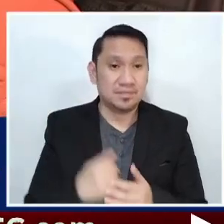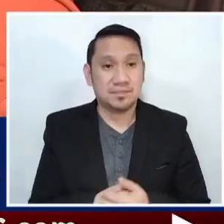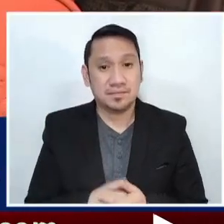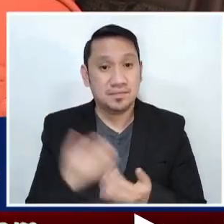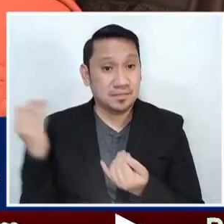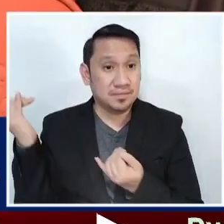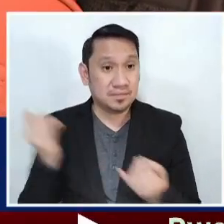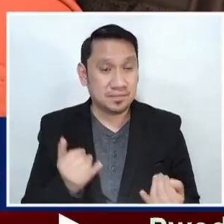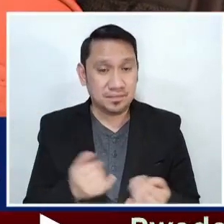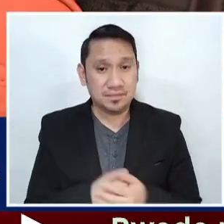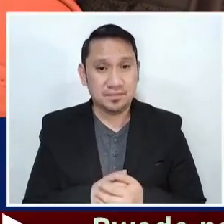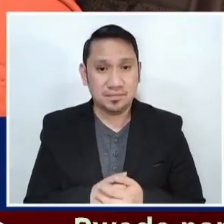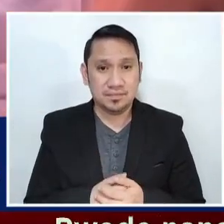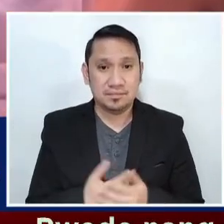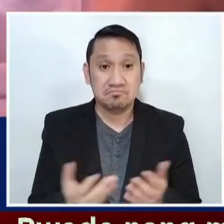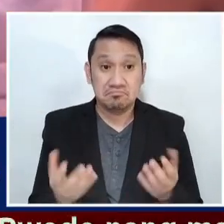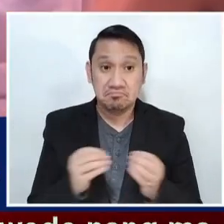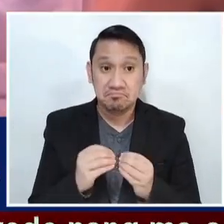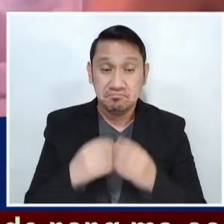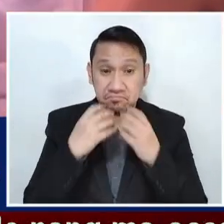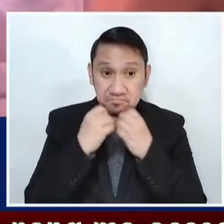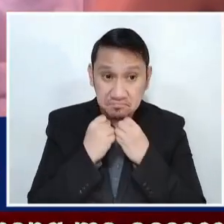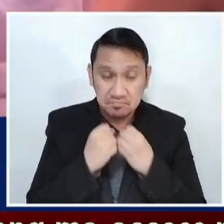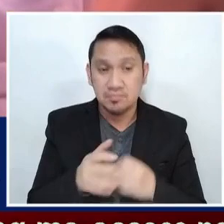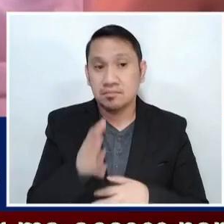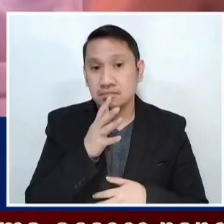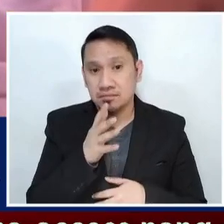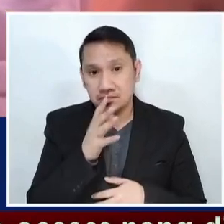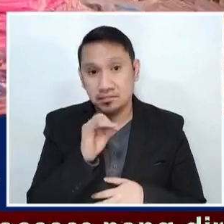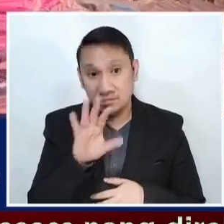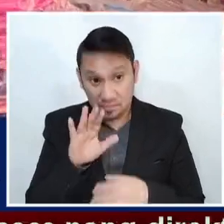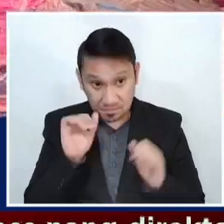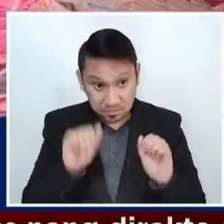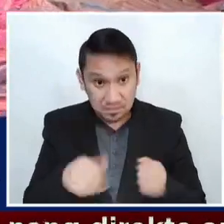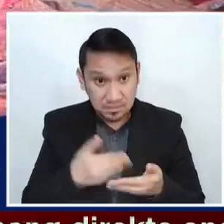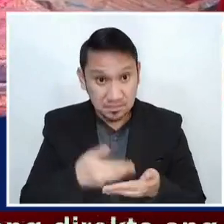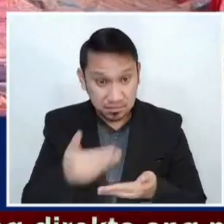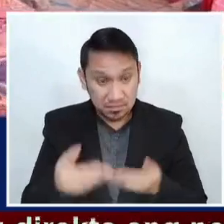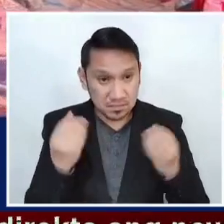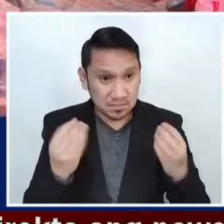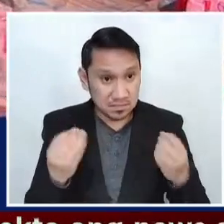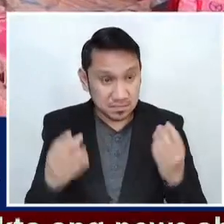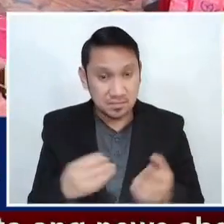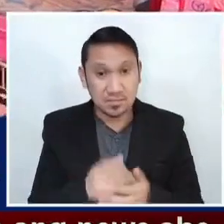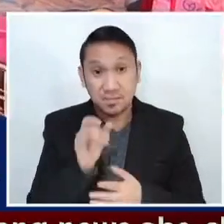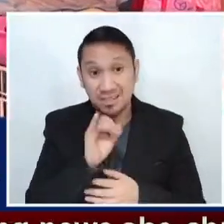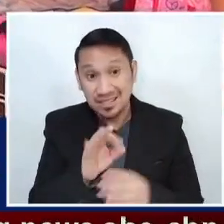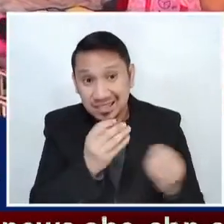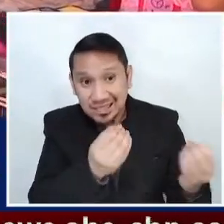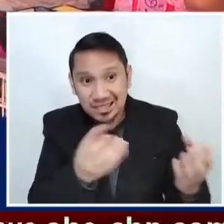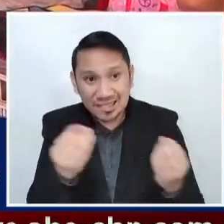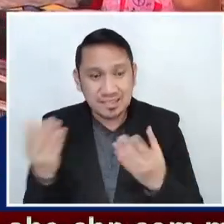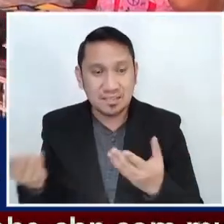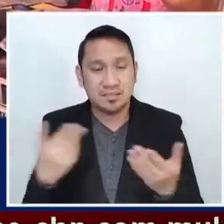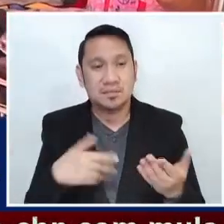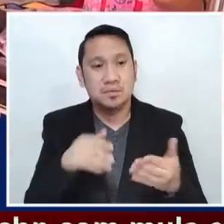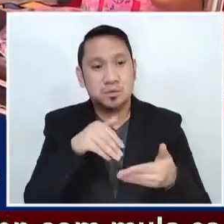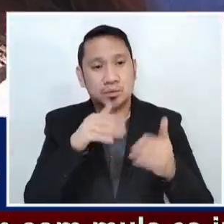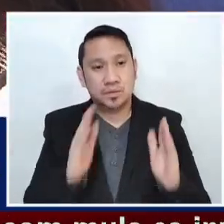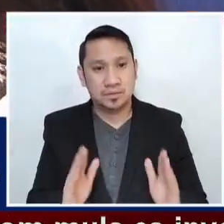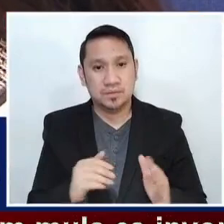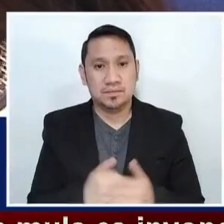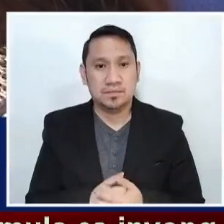imported. Mas makakatipid naman ang mga nanay kung maramihan ang bibilhin, lalo na kung marami naman ang pinag-aaral na